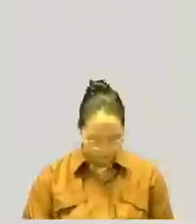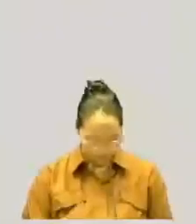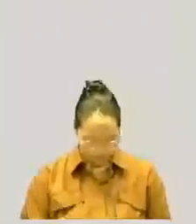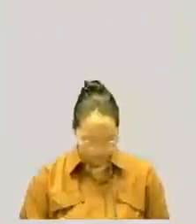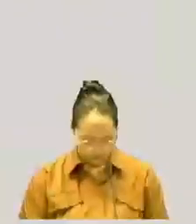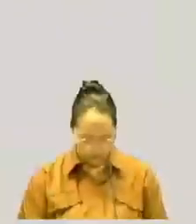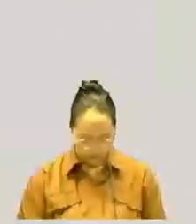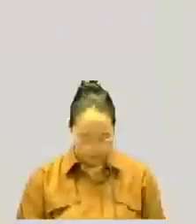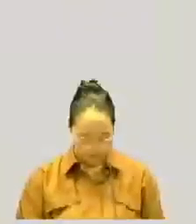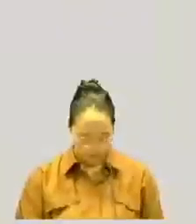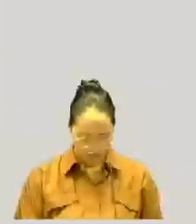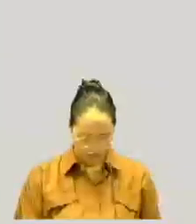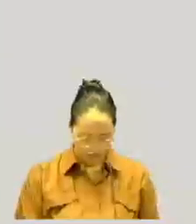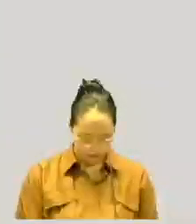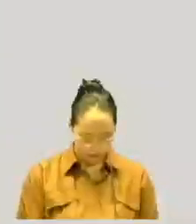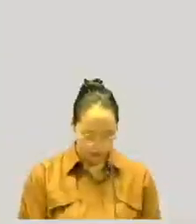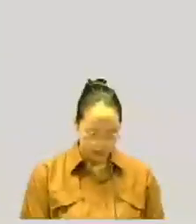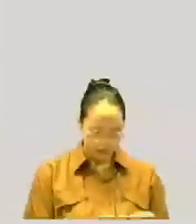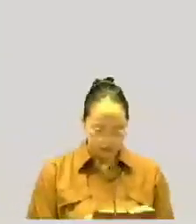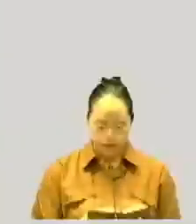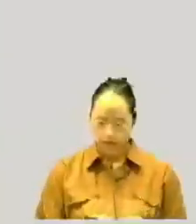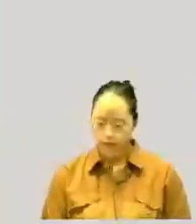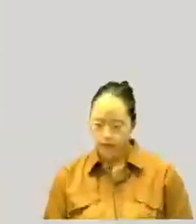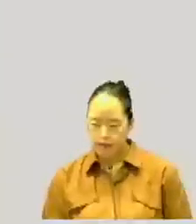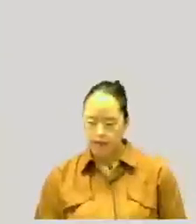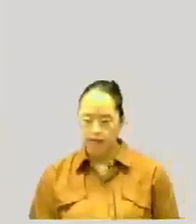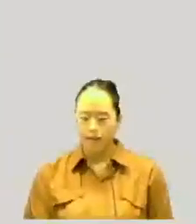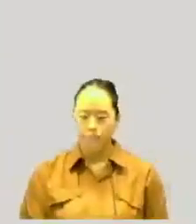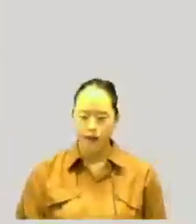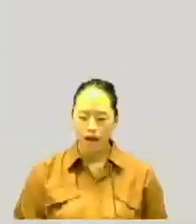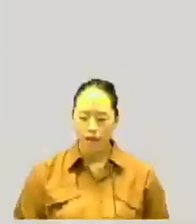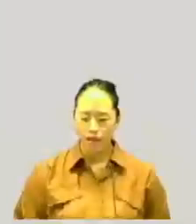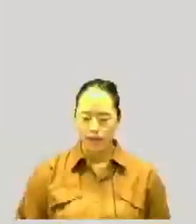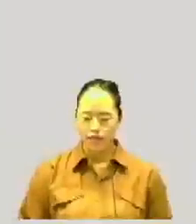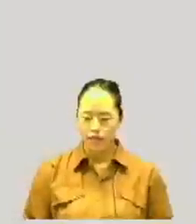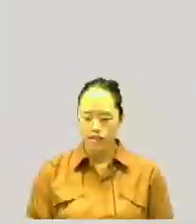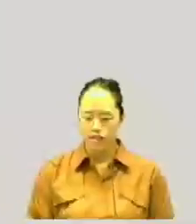耶和华说，你们来，我们彼此辩论。你们的